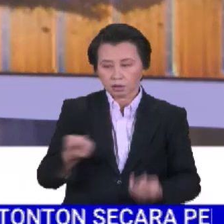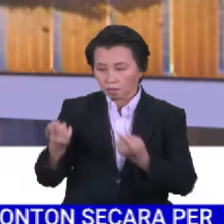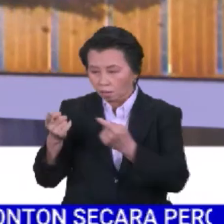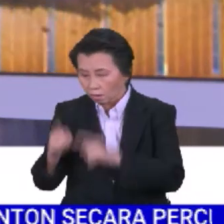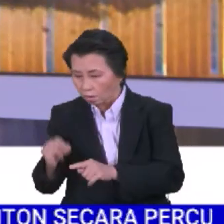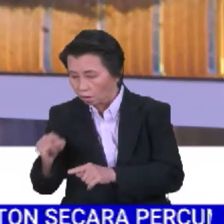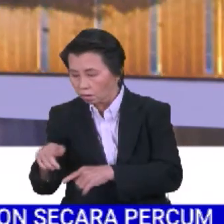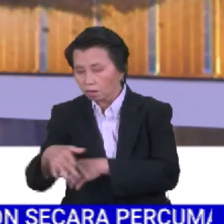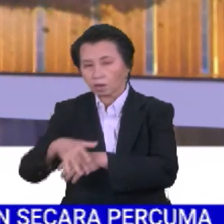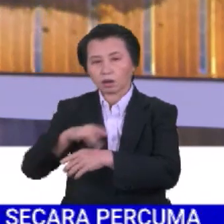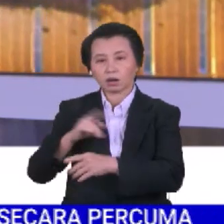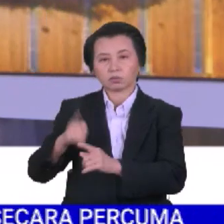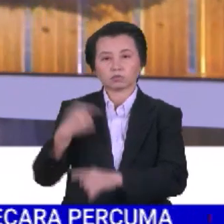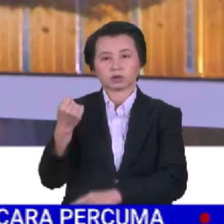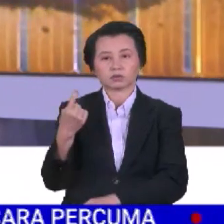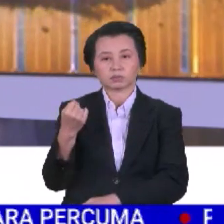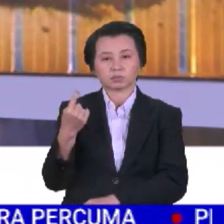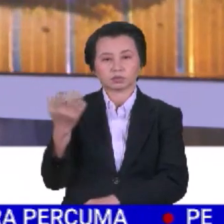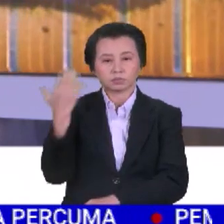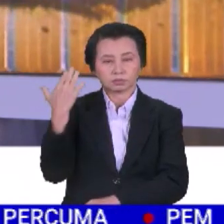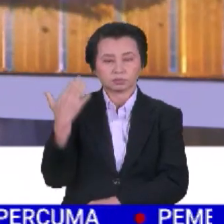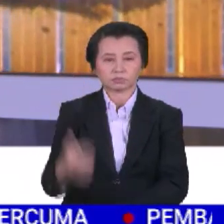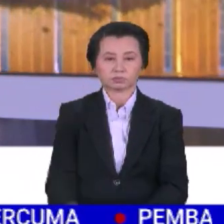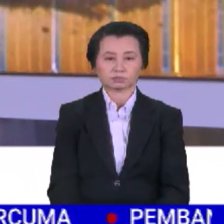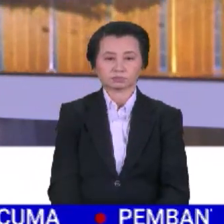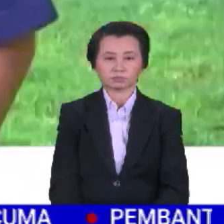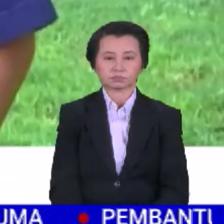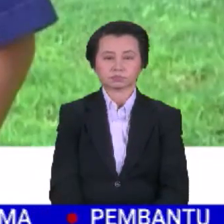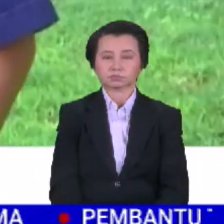pada awal November lalu